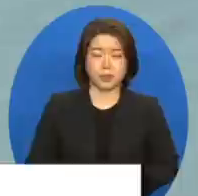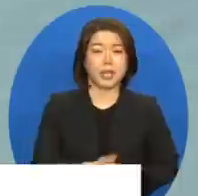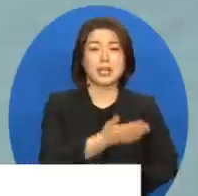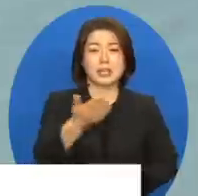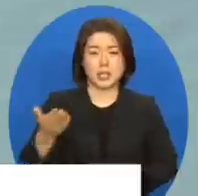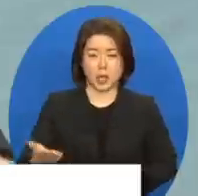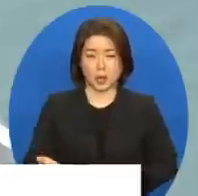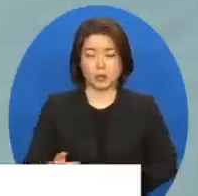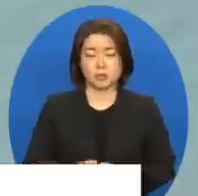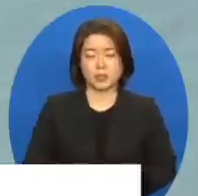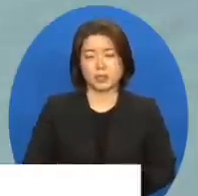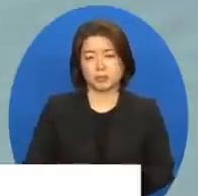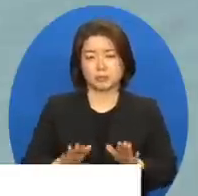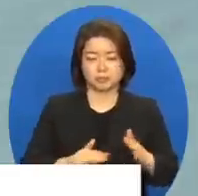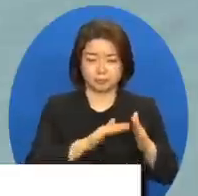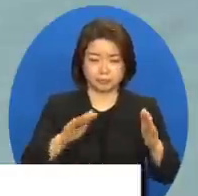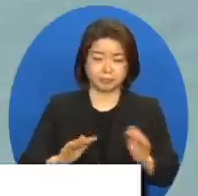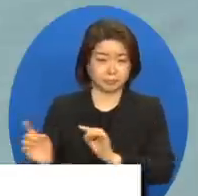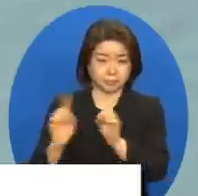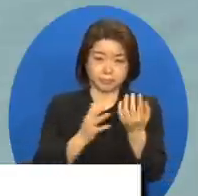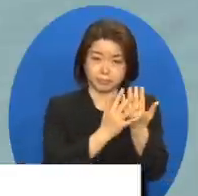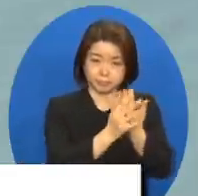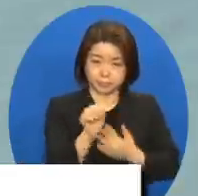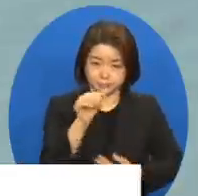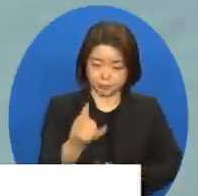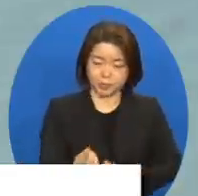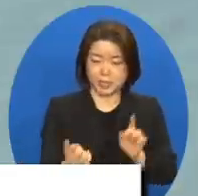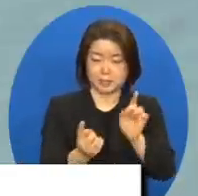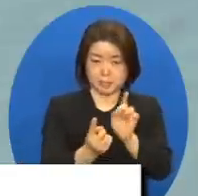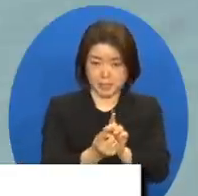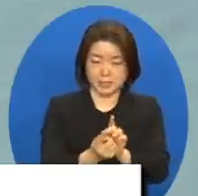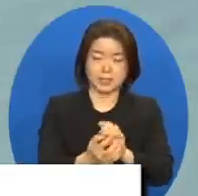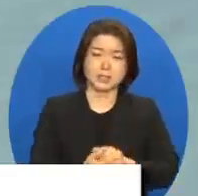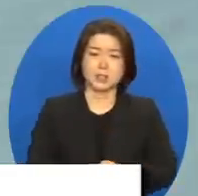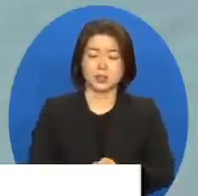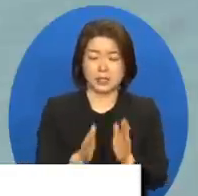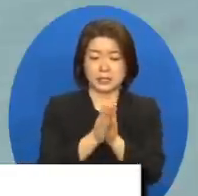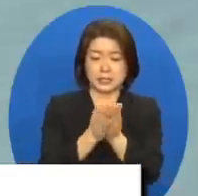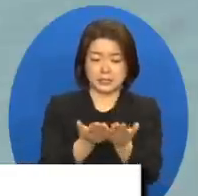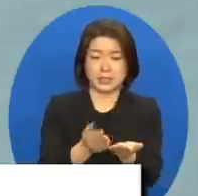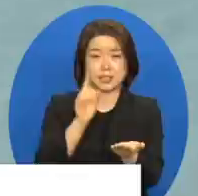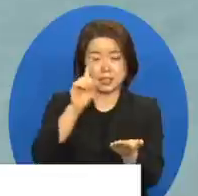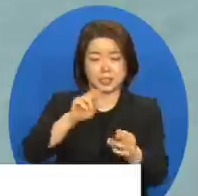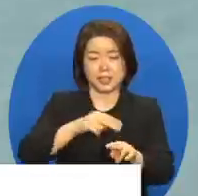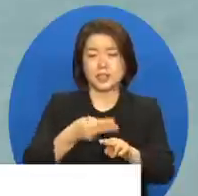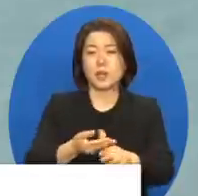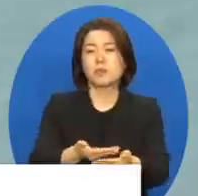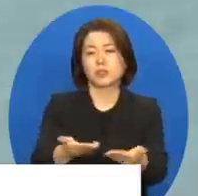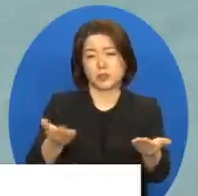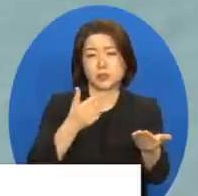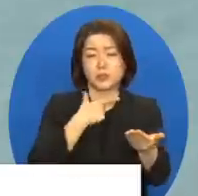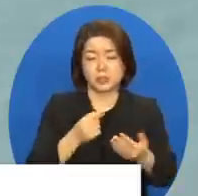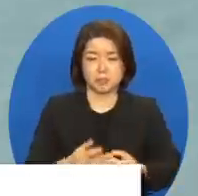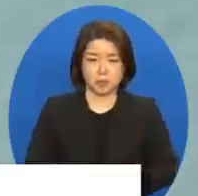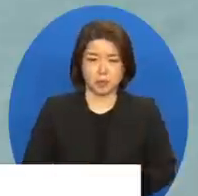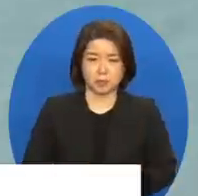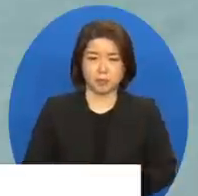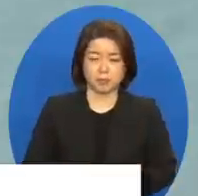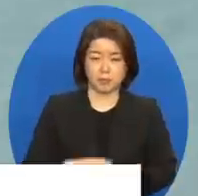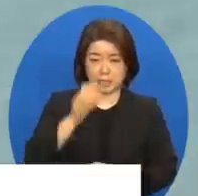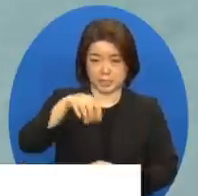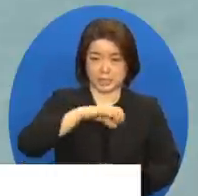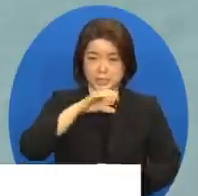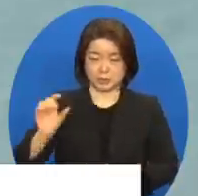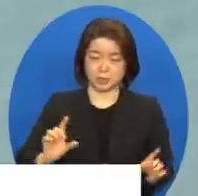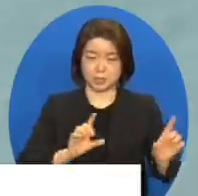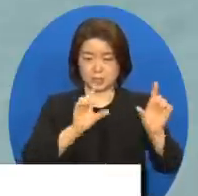여러분들에게 이번 가정 부흥회를 맞아서 책을 하나 선물을 해드리고 싶었어요. 십자가에서